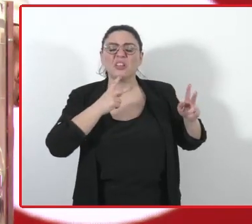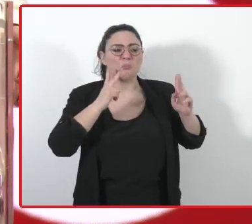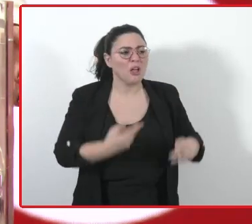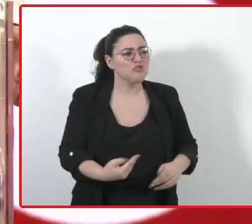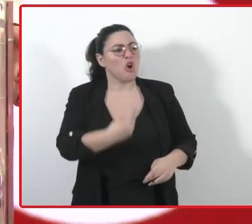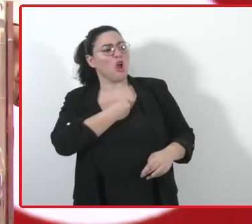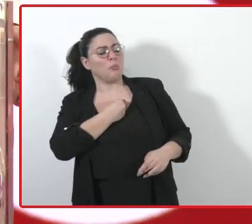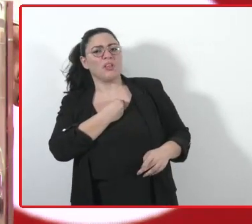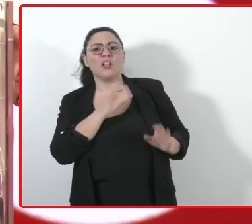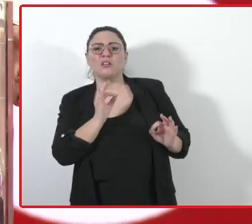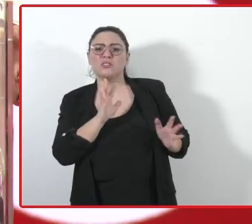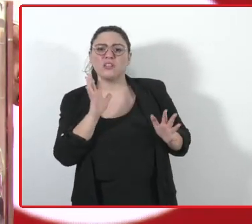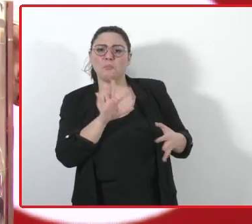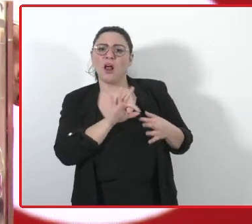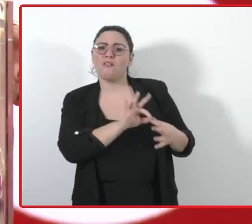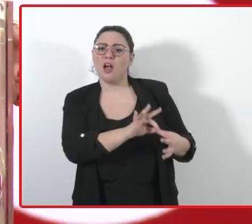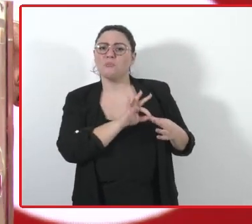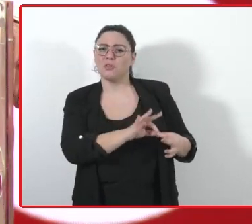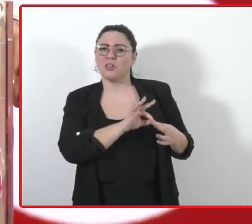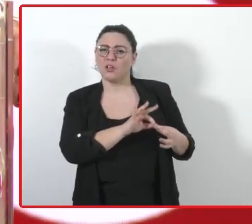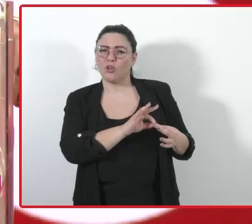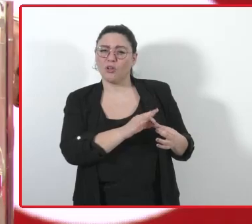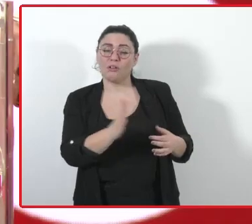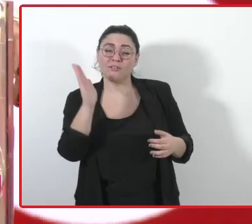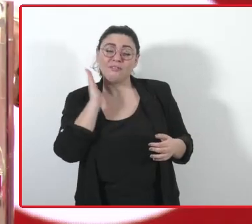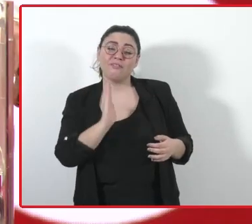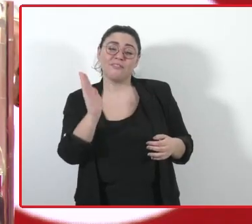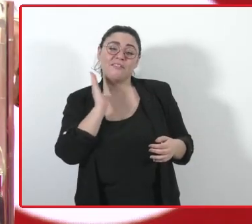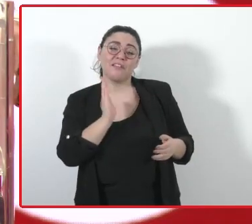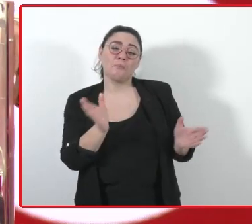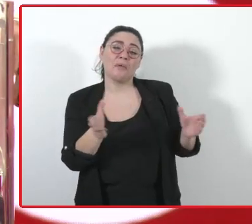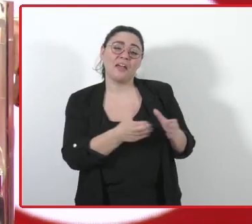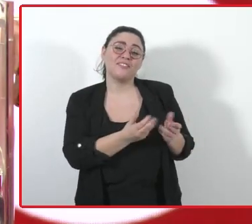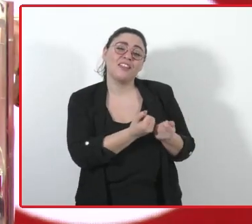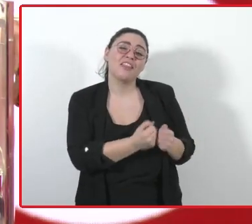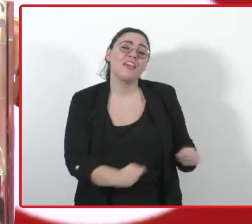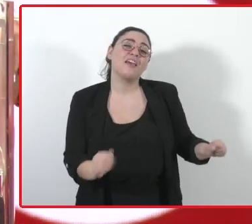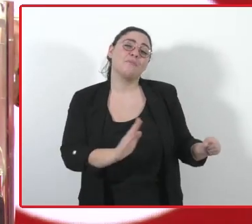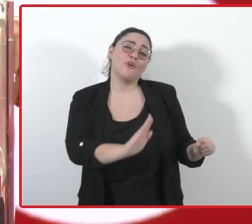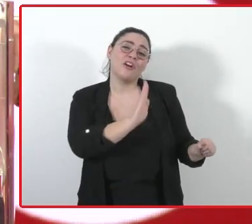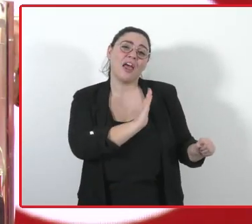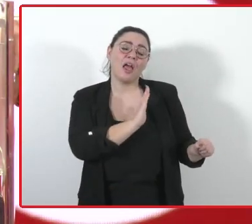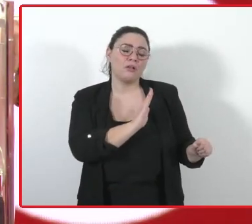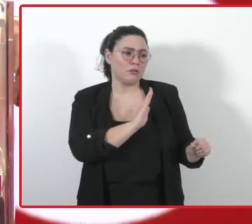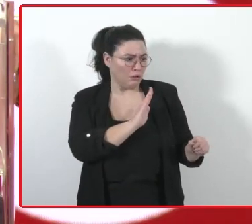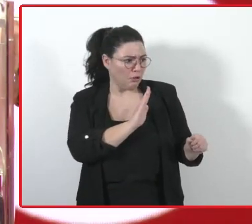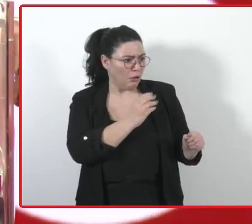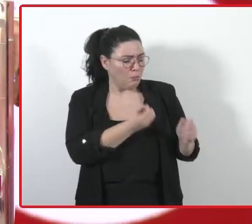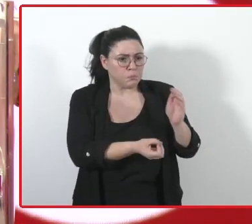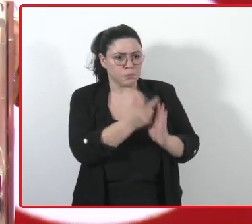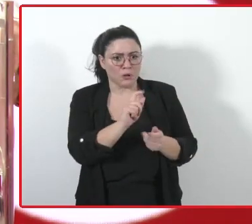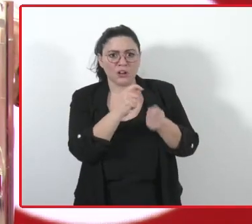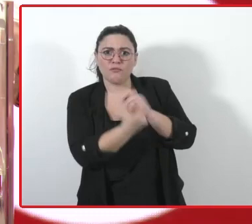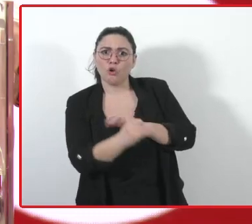parte politica da quel vecchio Partito Democratico che è con la riforma del Jobs Act con la riforma del Titolo